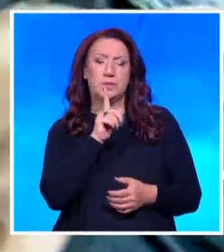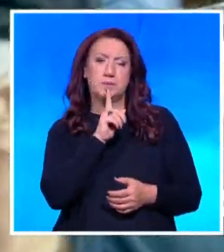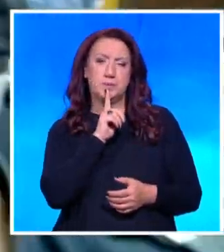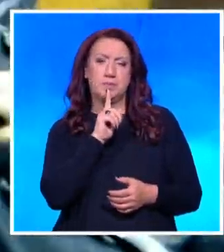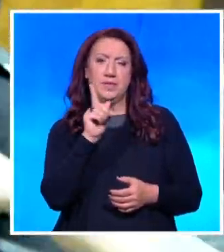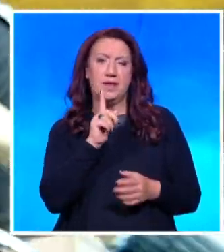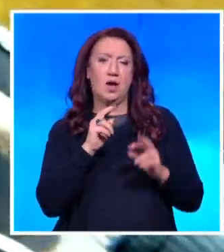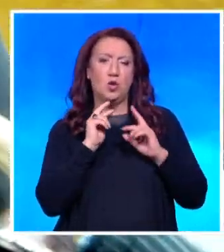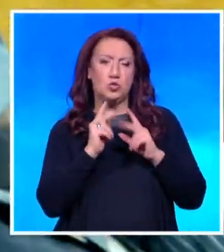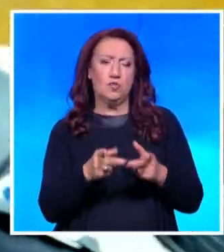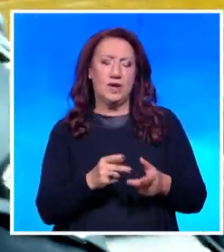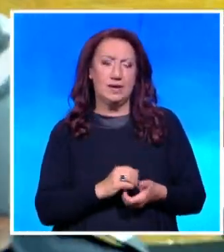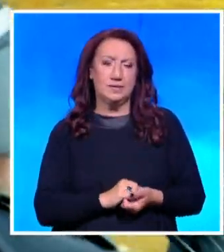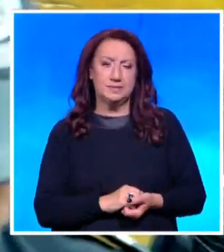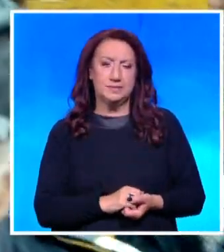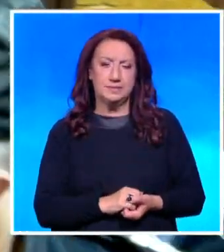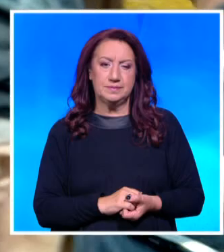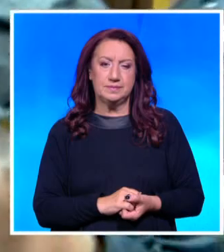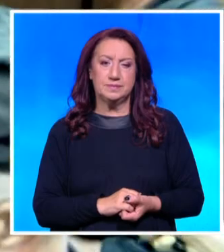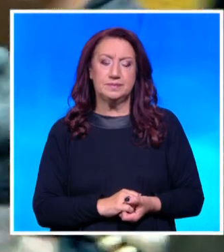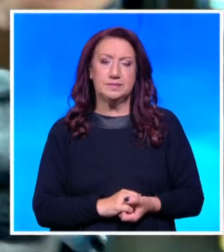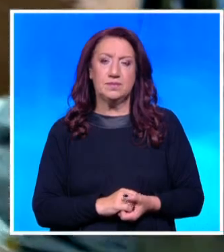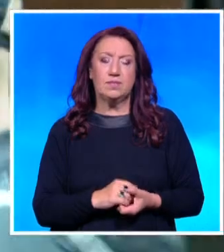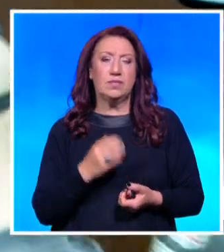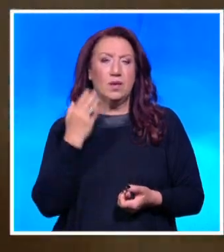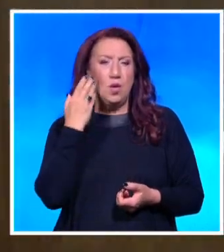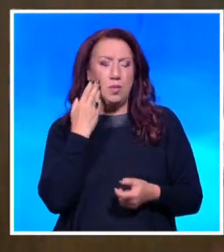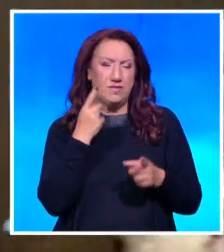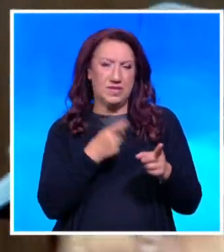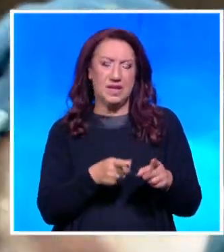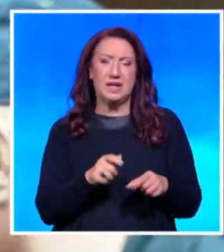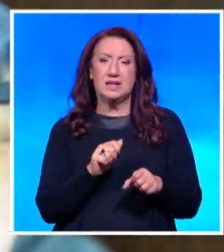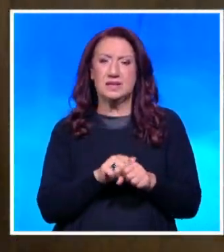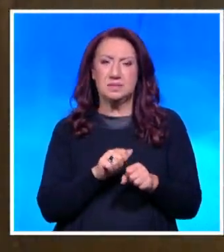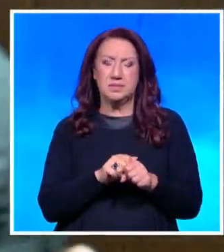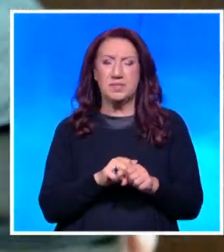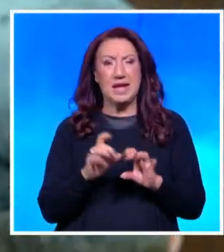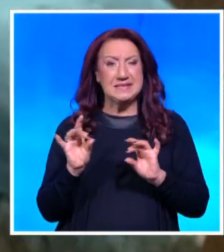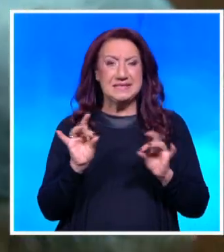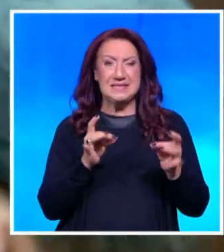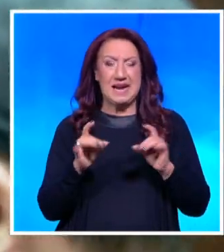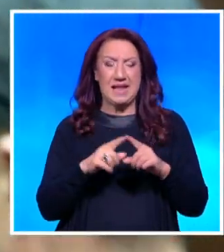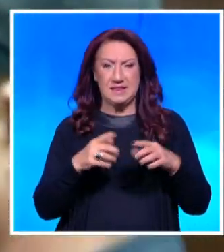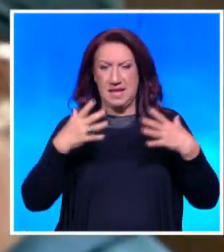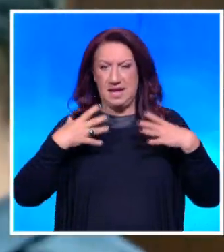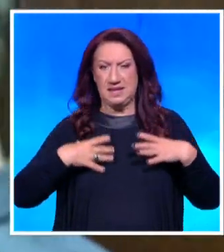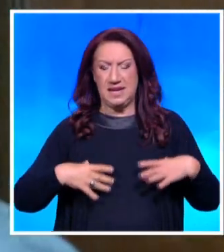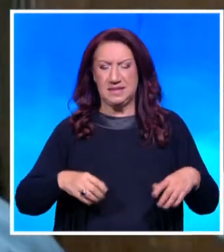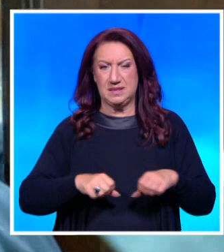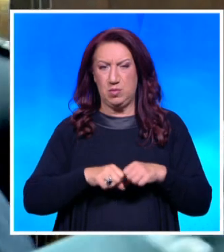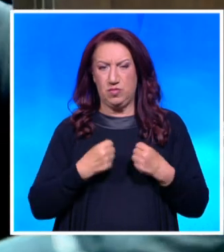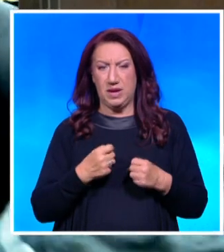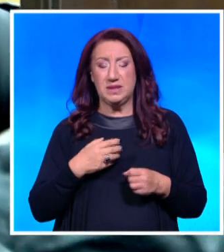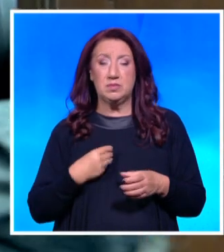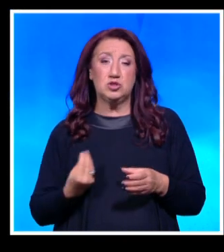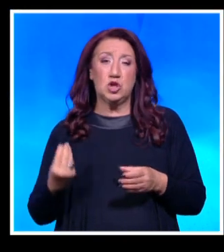обществото! Георги, дължите отговор! На обвинение за нанасене на средна телесна повреда мъж беше повдигнато и допълнително обвинение, че